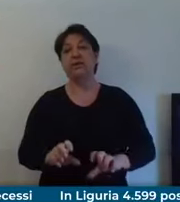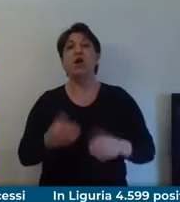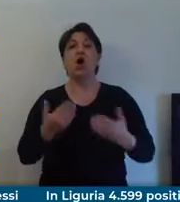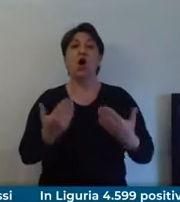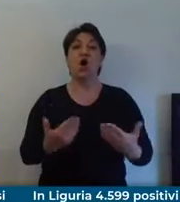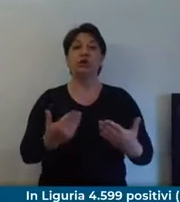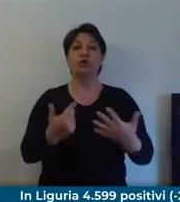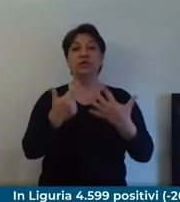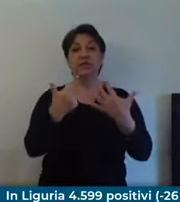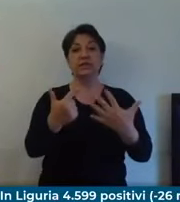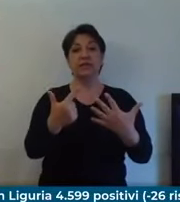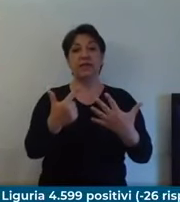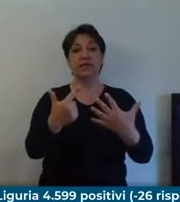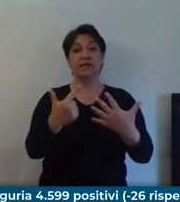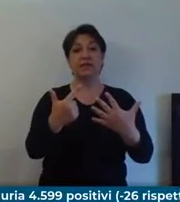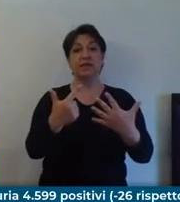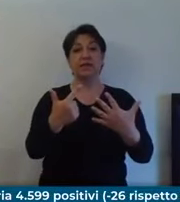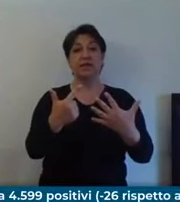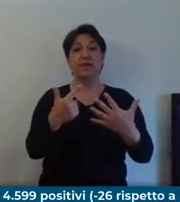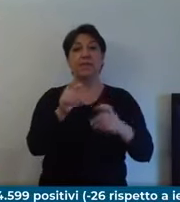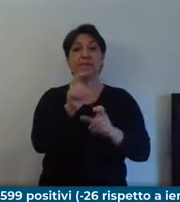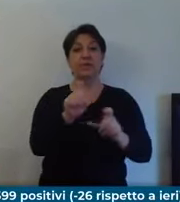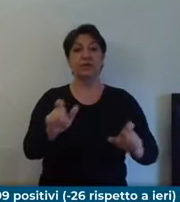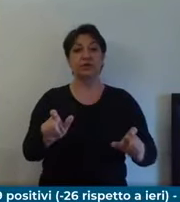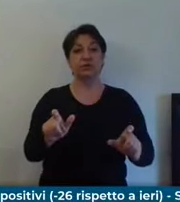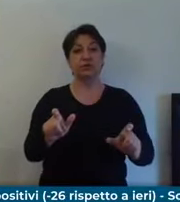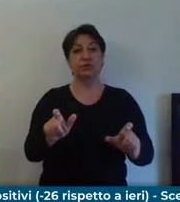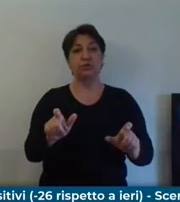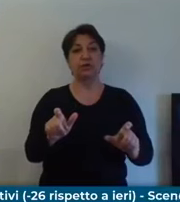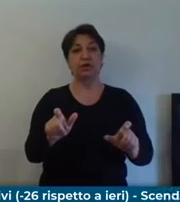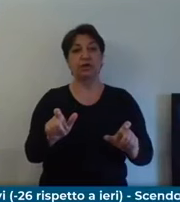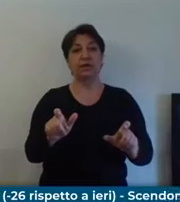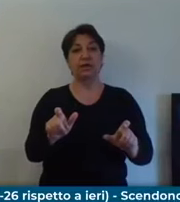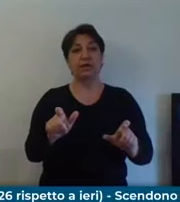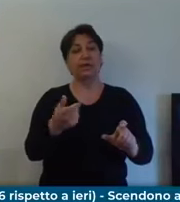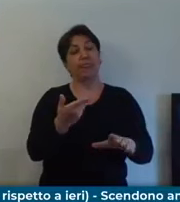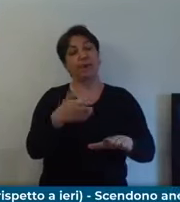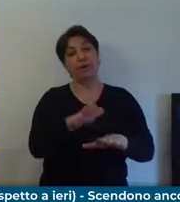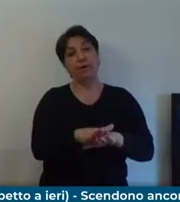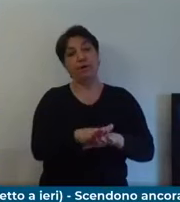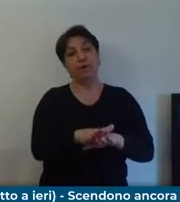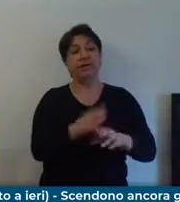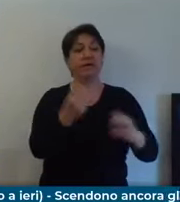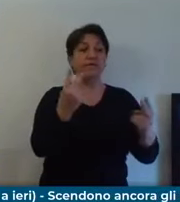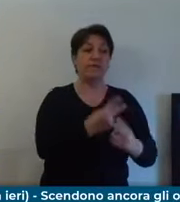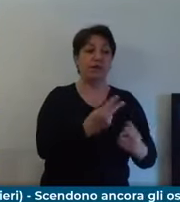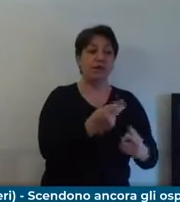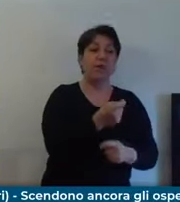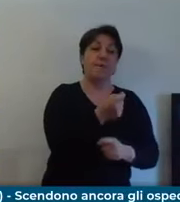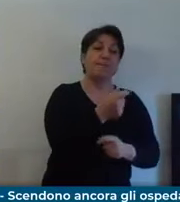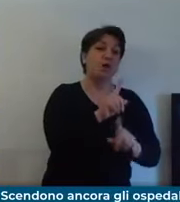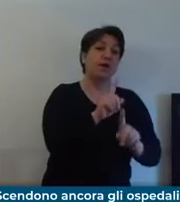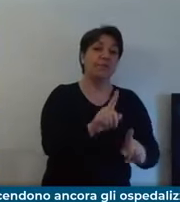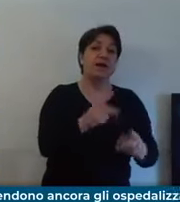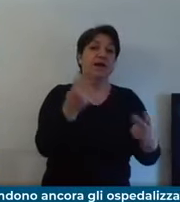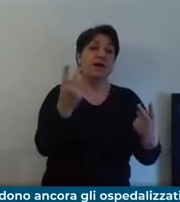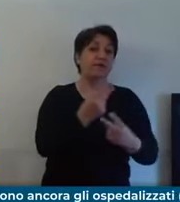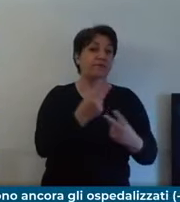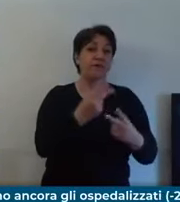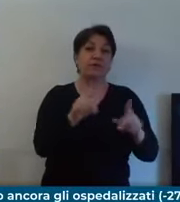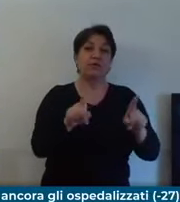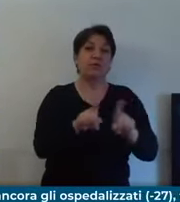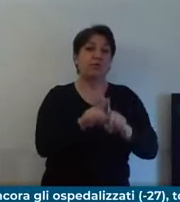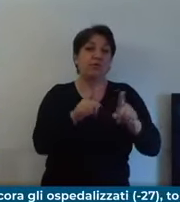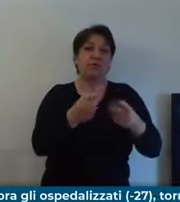in più, ovviamente sono 7 di troppo per quanto il dolore che provocano, ma sono in calo